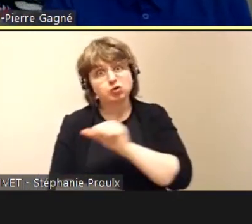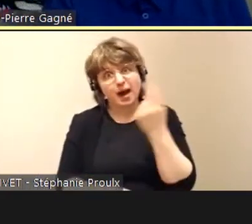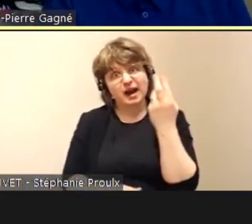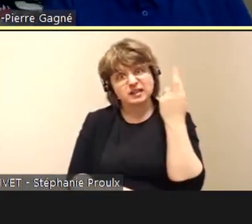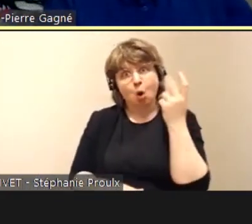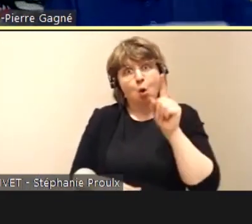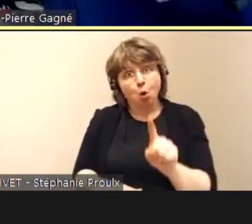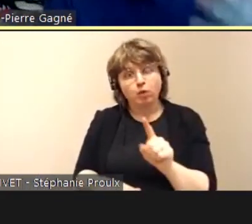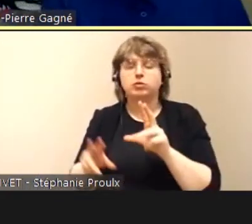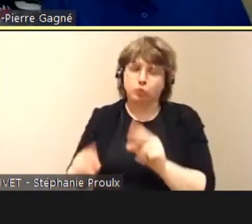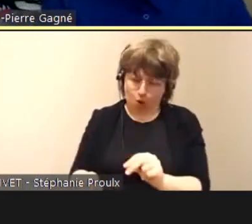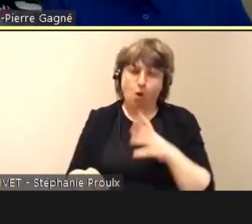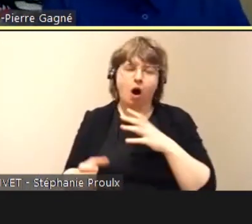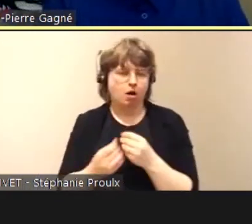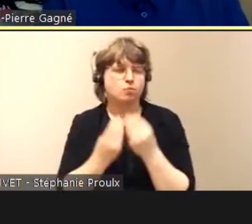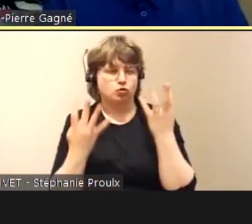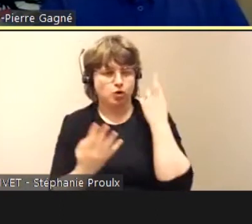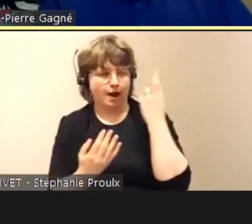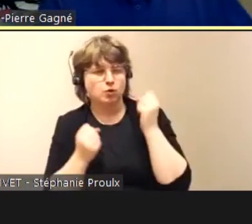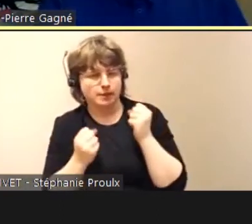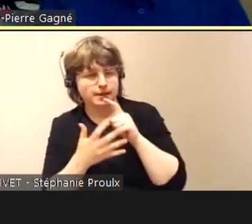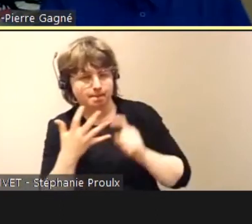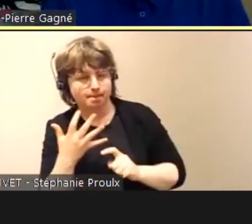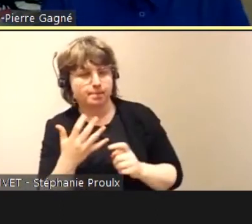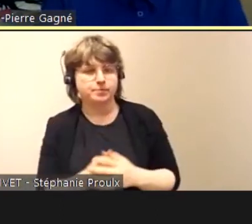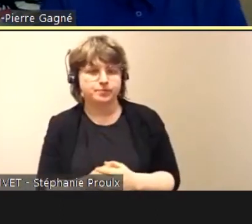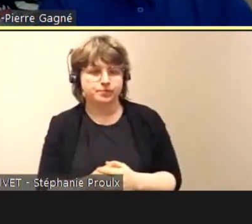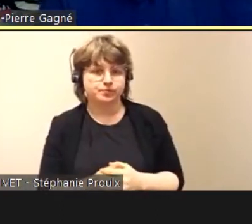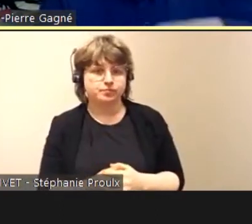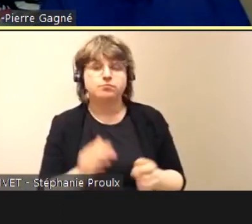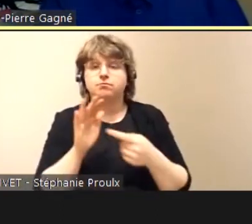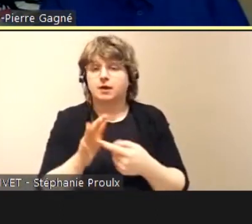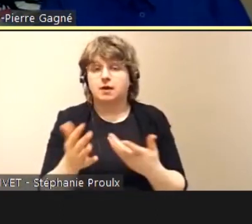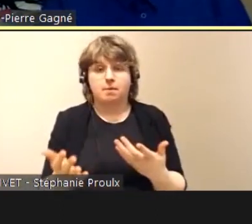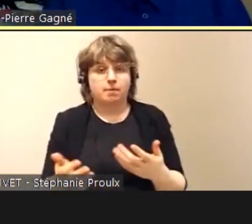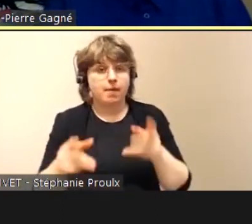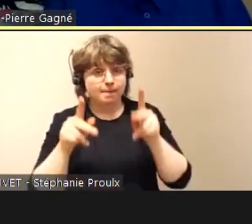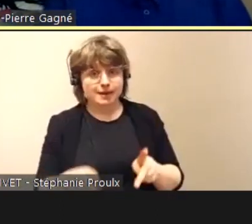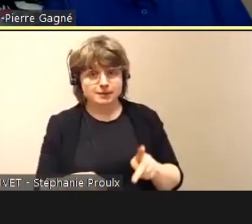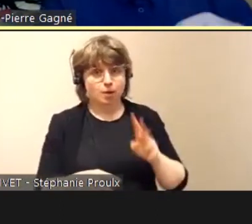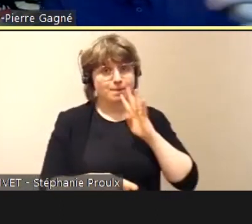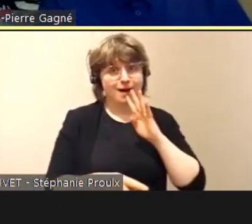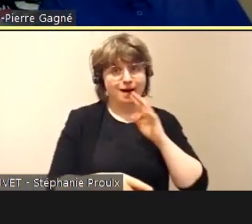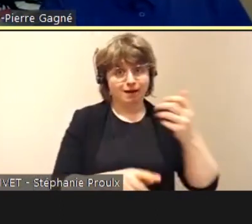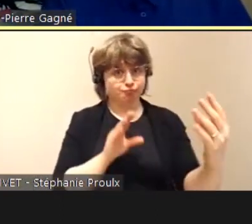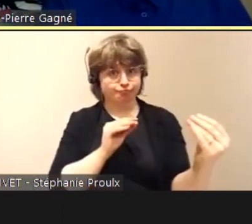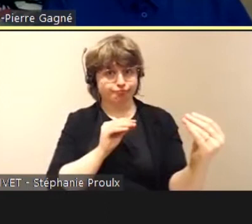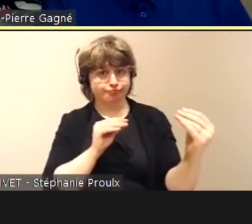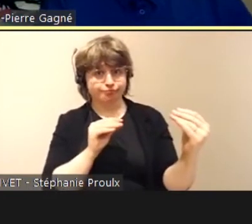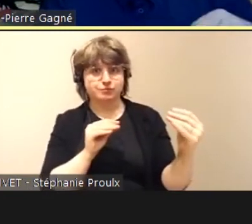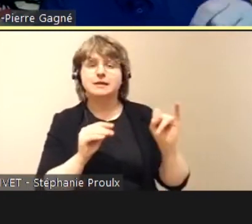peut-être une déficience auditive, mais il peut y avoir d'autres facteurs. Ça peut être, par exemple, la personne qui parle. Et si vous avez